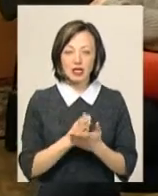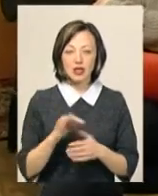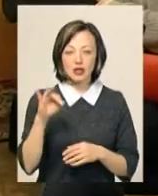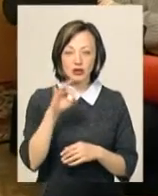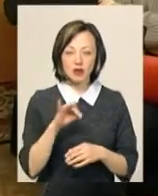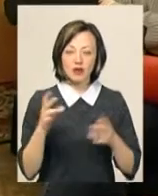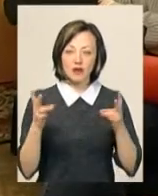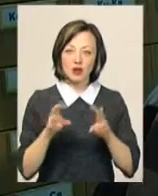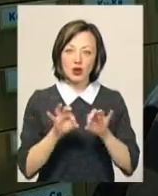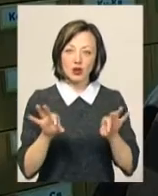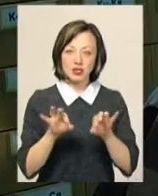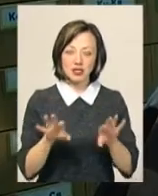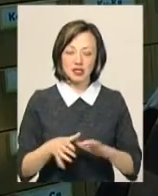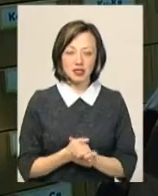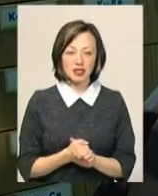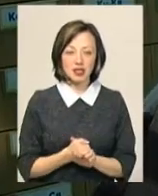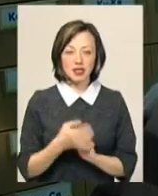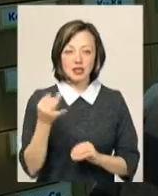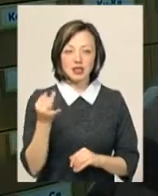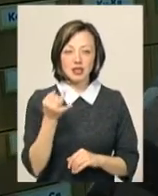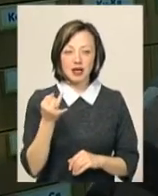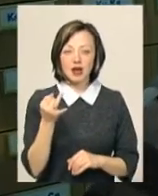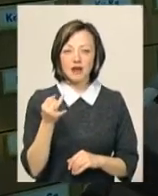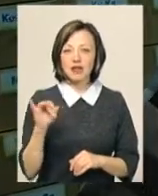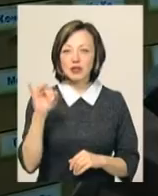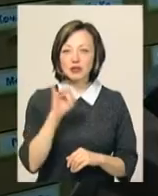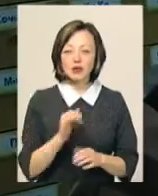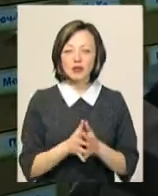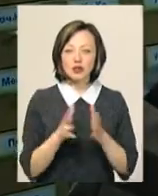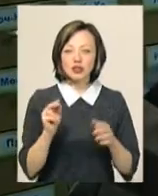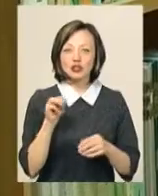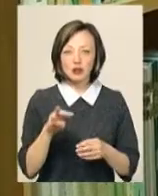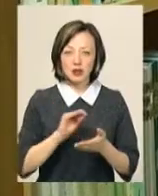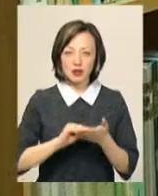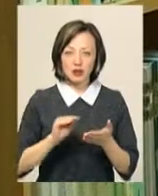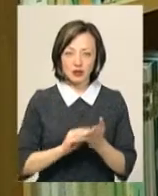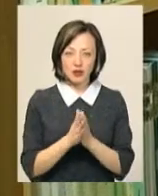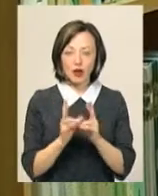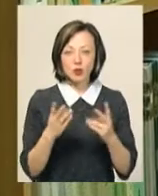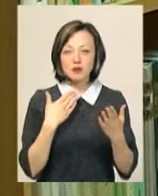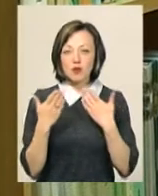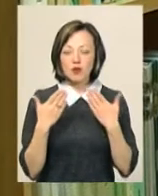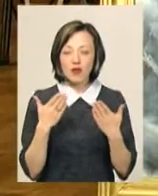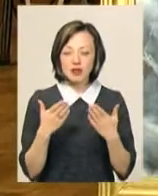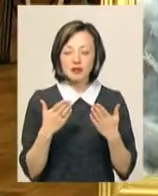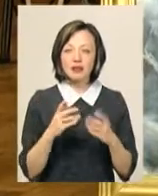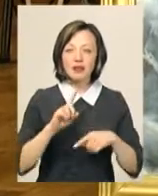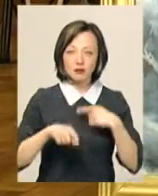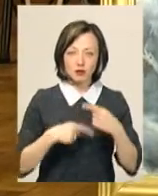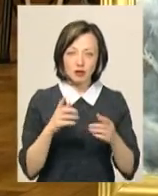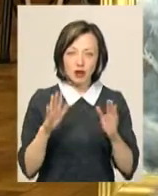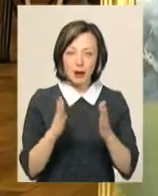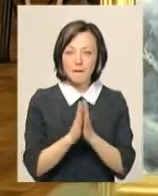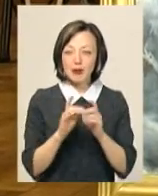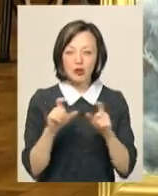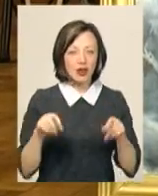історії, які варто розказати. Цікавих історій набагато більше, ніж про це написано книг. Хто спілкуватиметься з читачами наступного разу,